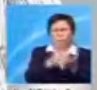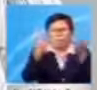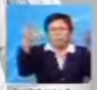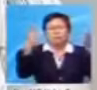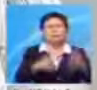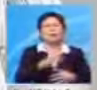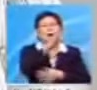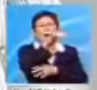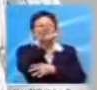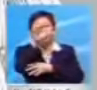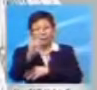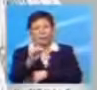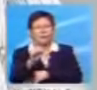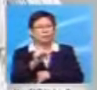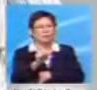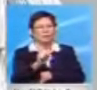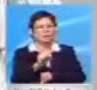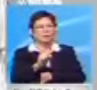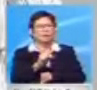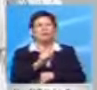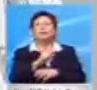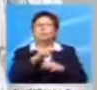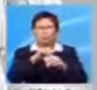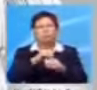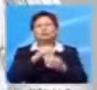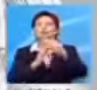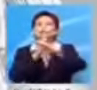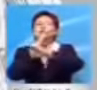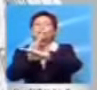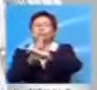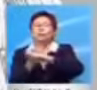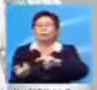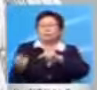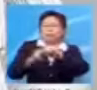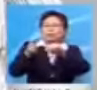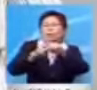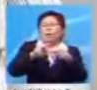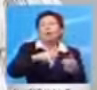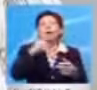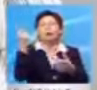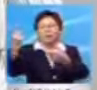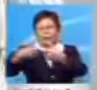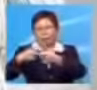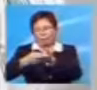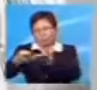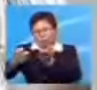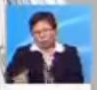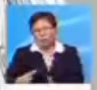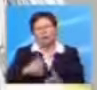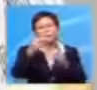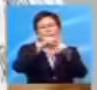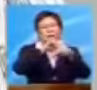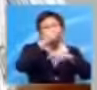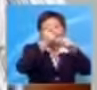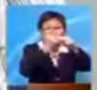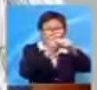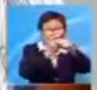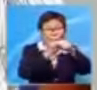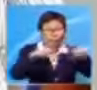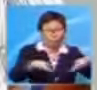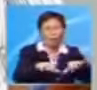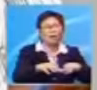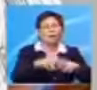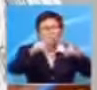mampu mendung isu manipulasi harga yang sering dikaitkan dengan pihak kontraktor kepada pemaju hasil kajian menyatakan